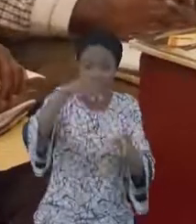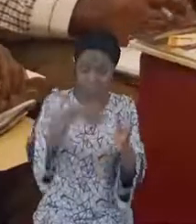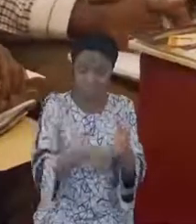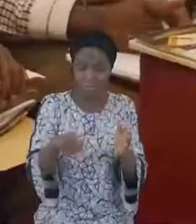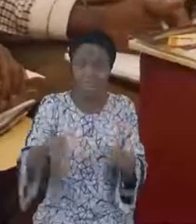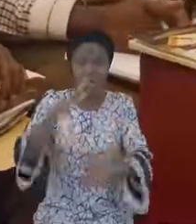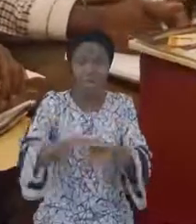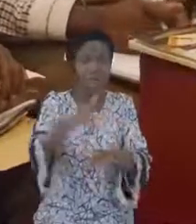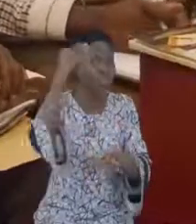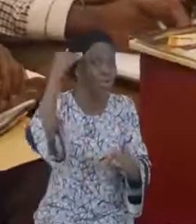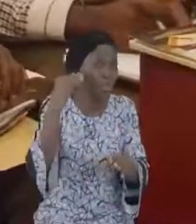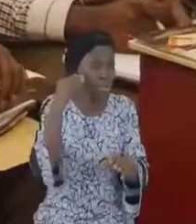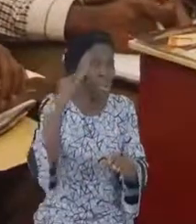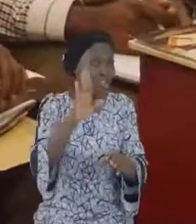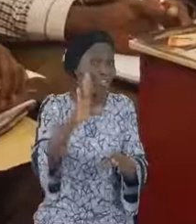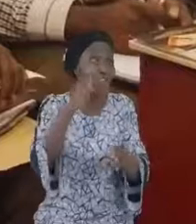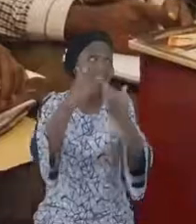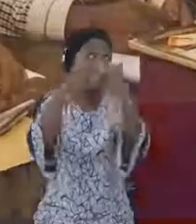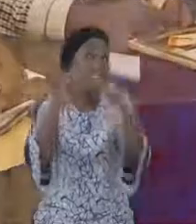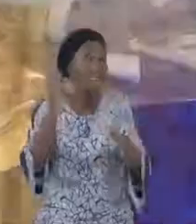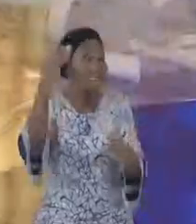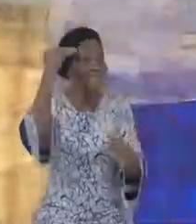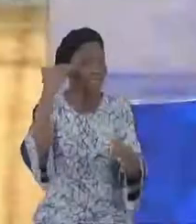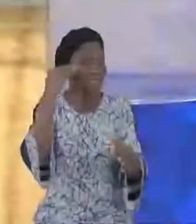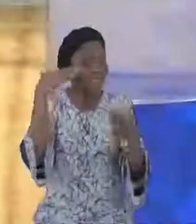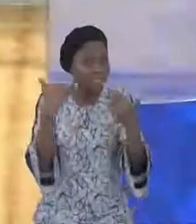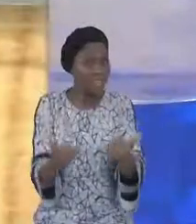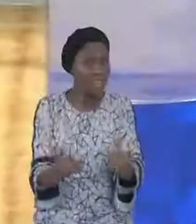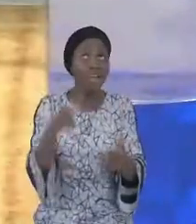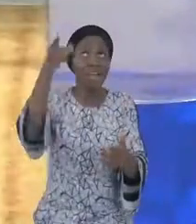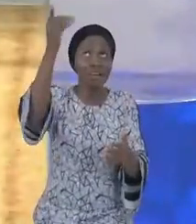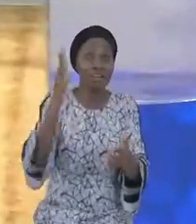ta tête pure, sur ta tête céleste. Maintenant,